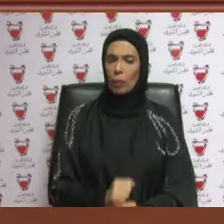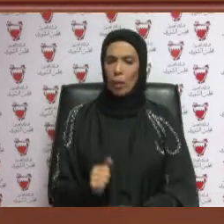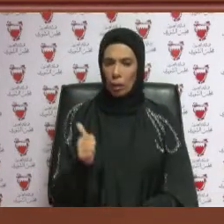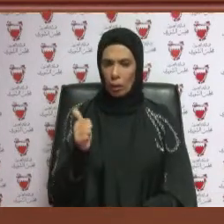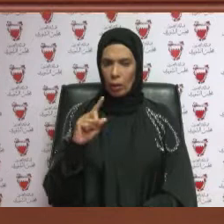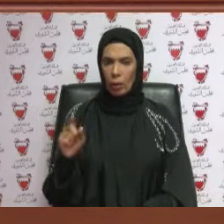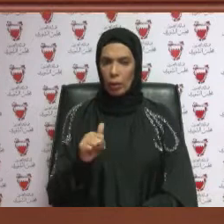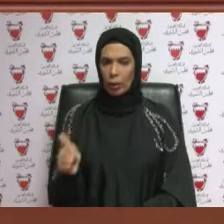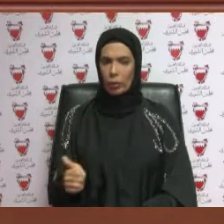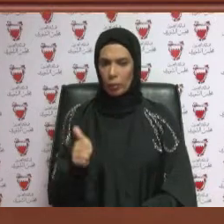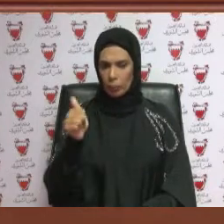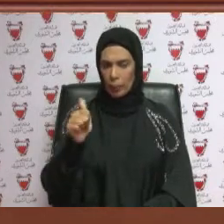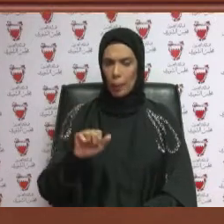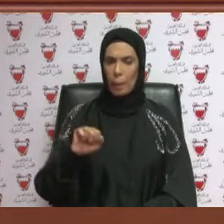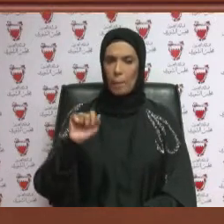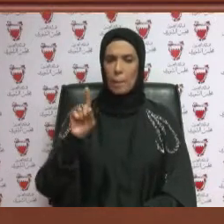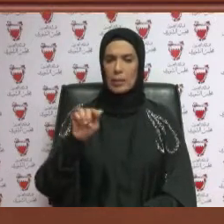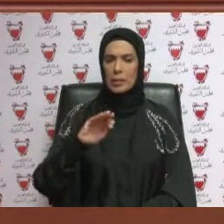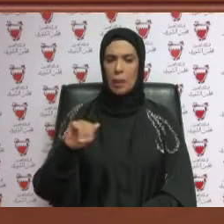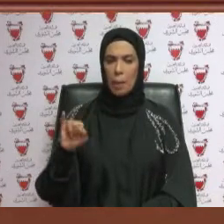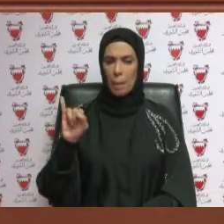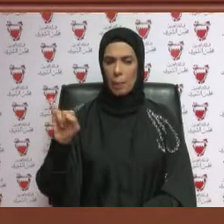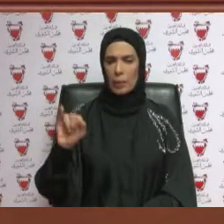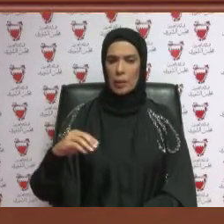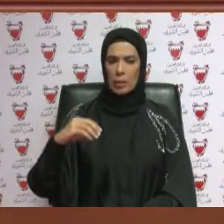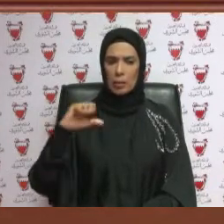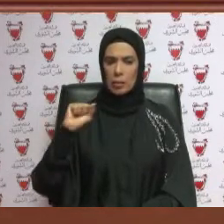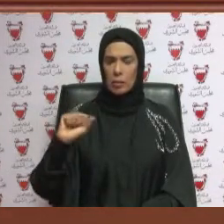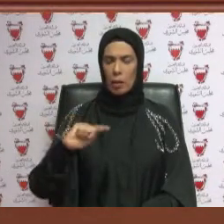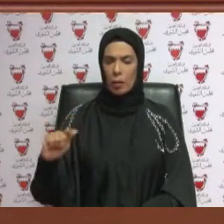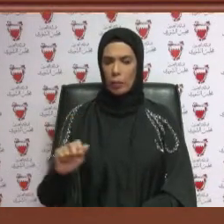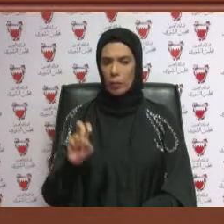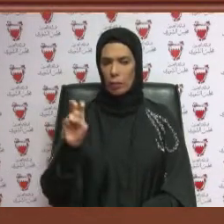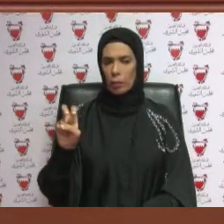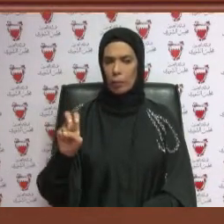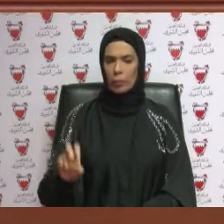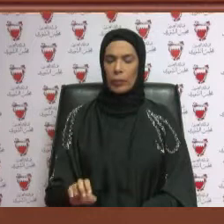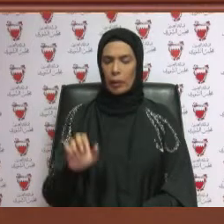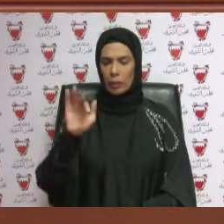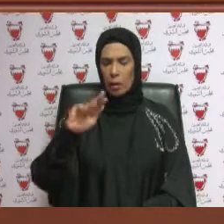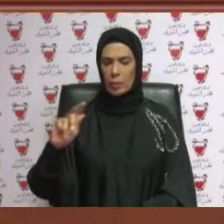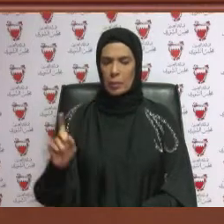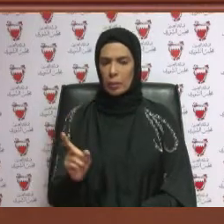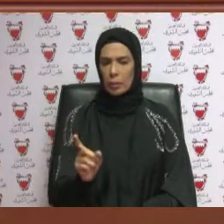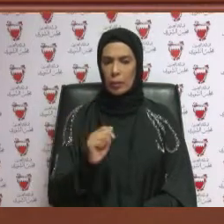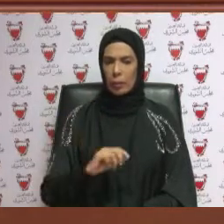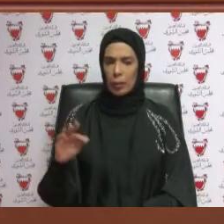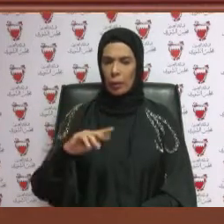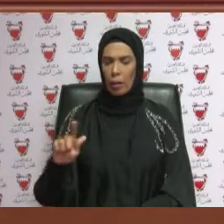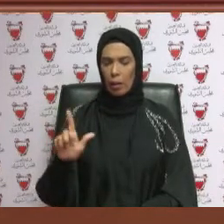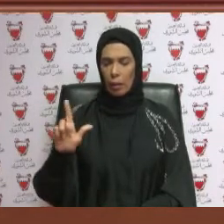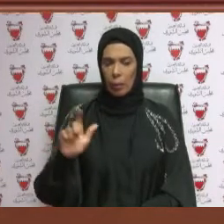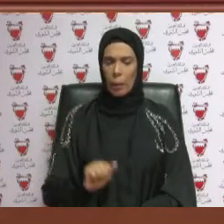الله فرج، بسام إسماعيل بن محمد، صادق عيد آل رحمة، ياسر إبراهيم حميدان، دلال جاسم